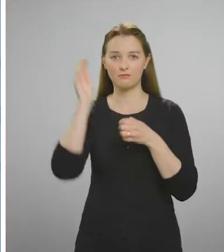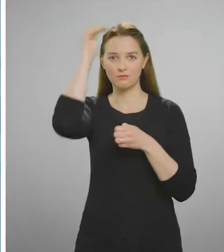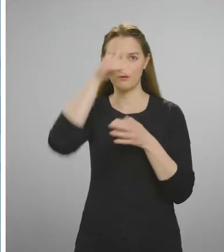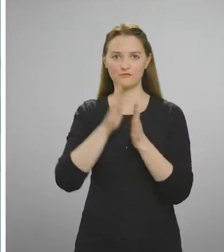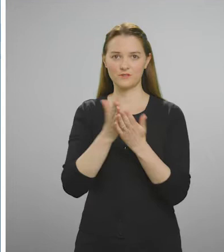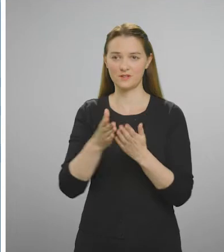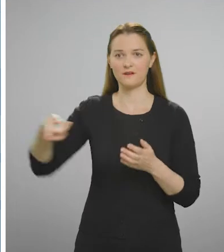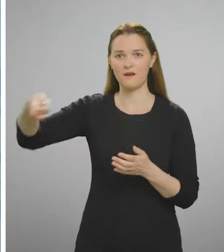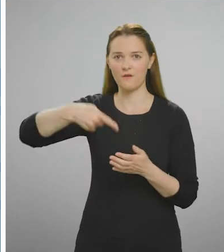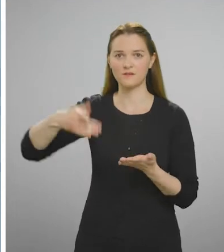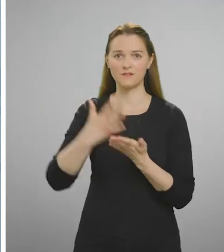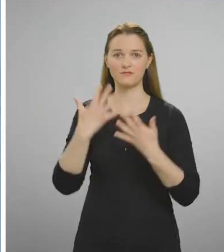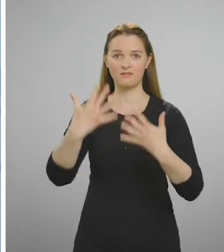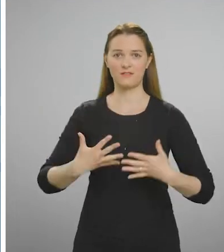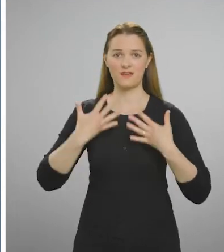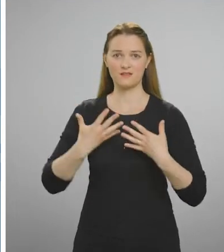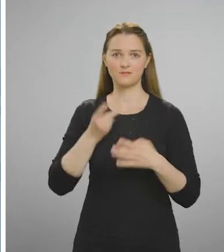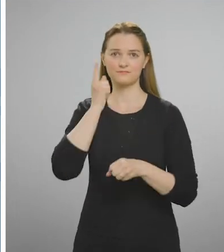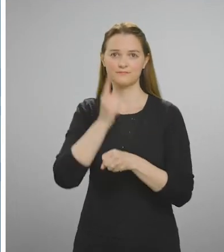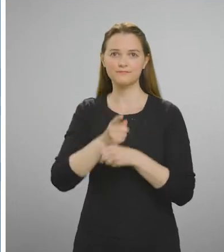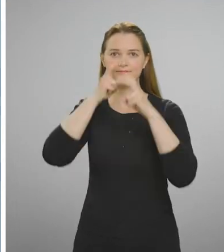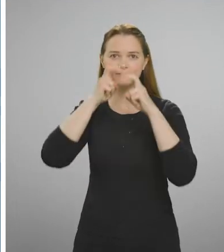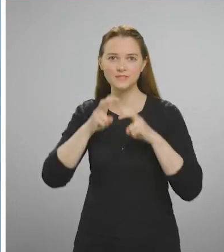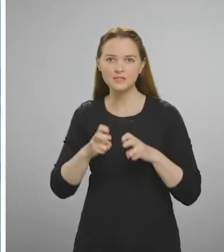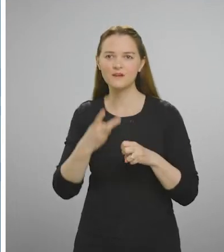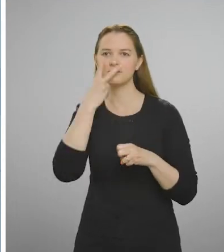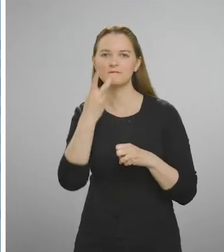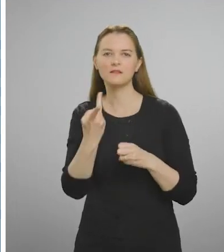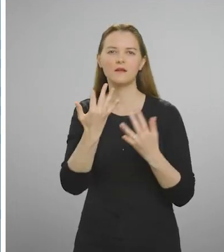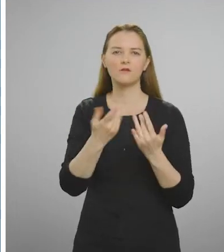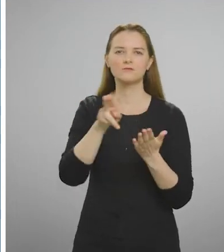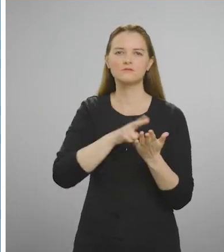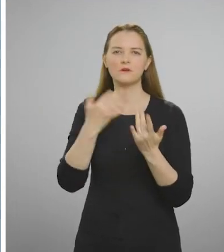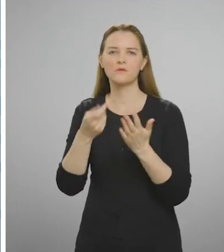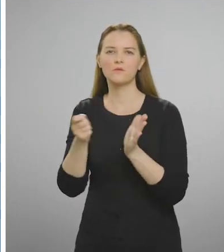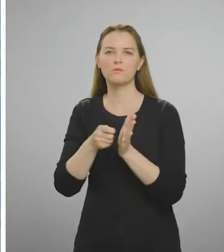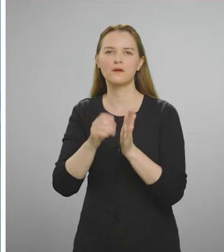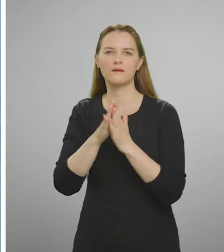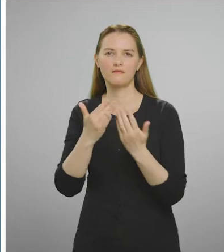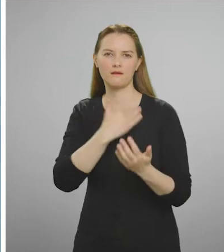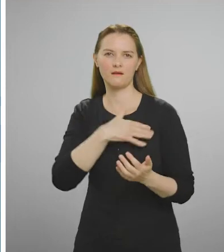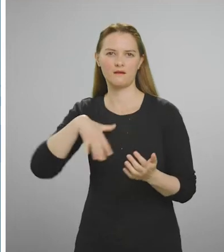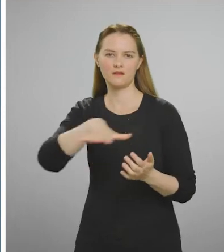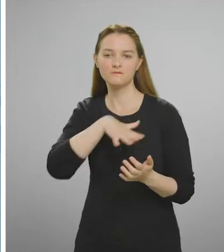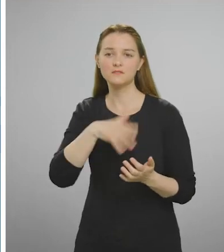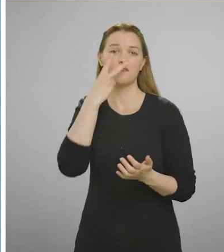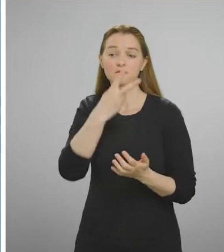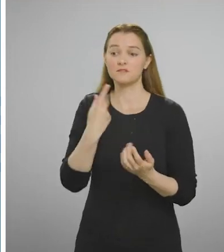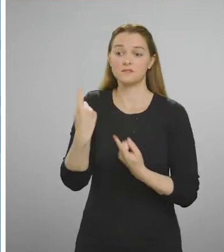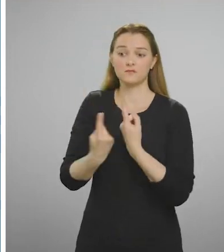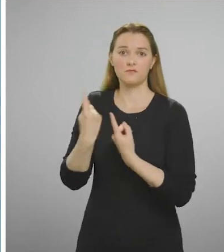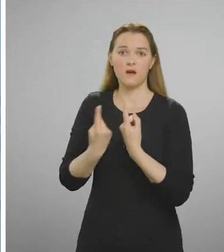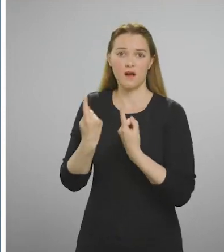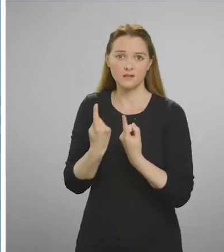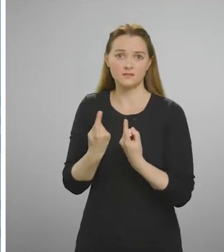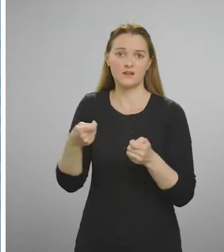Organizatori Noći knjige 10. godinu zaredom naručuju istraživanje tržišta knjiga u Republici Hrvatskoj kao rekapitulaciju stanja u